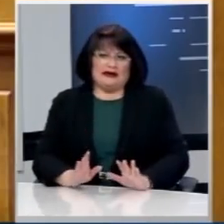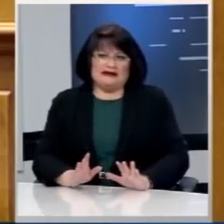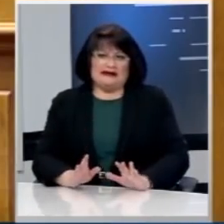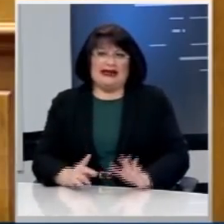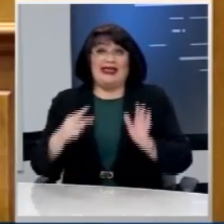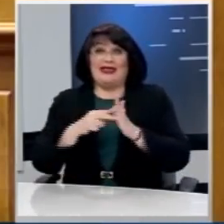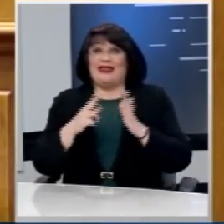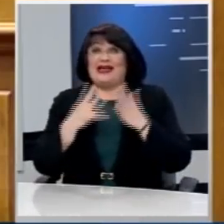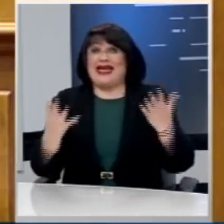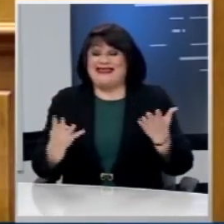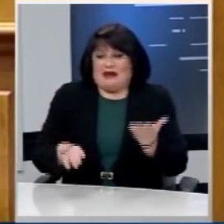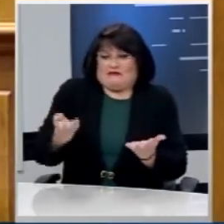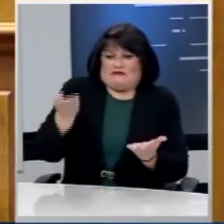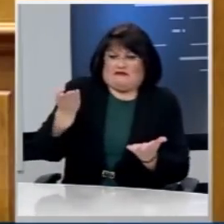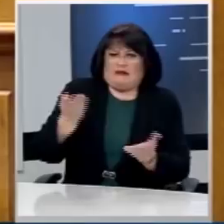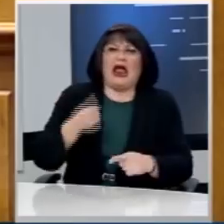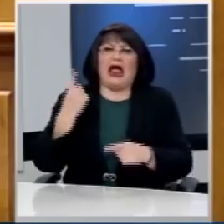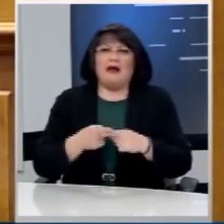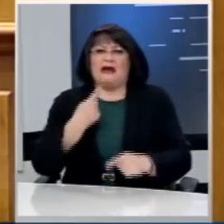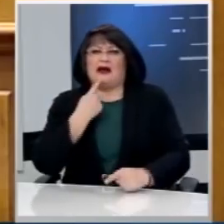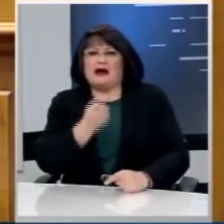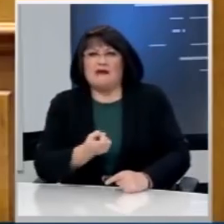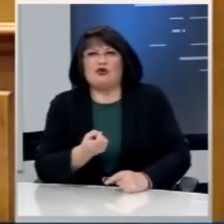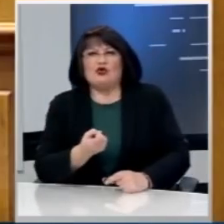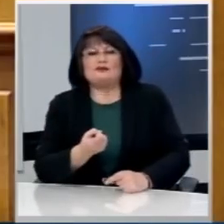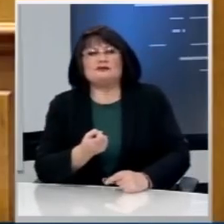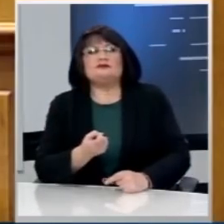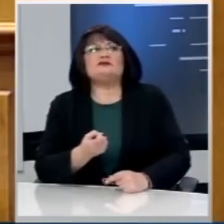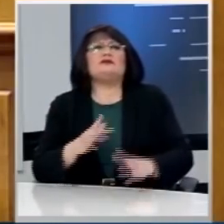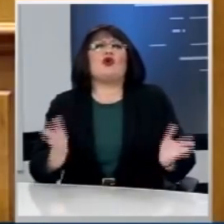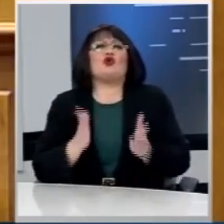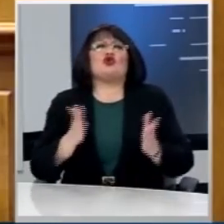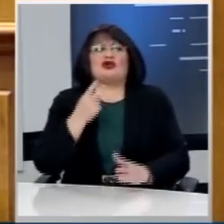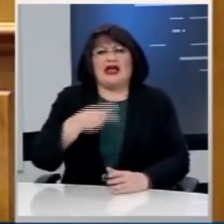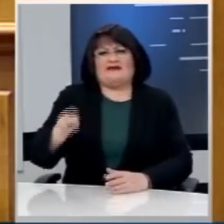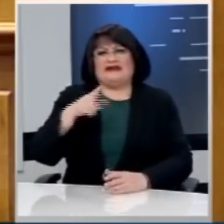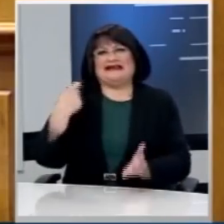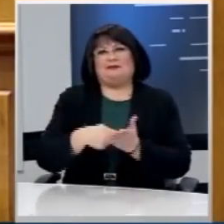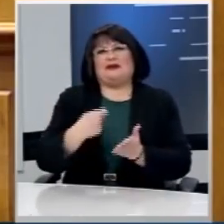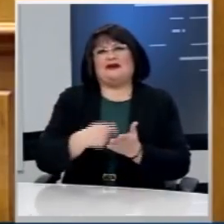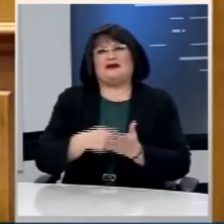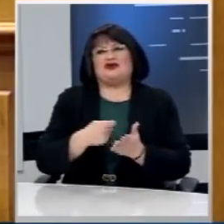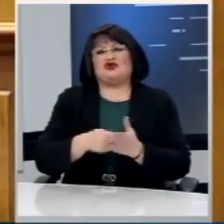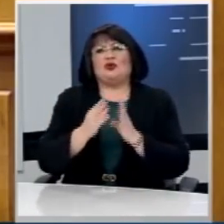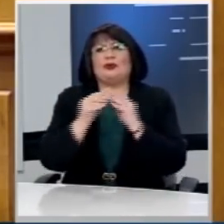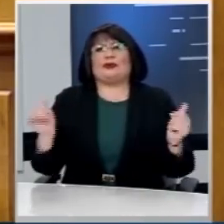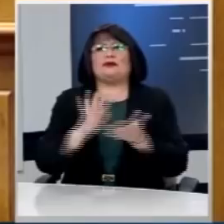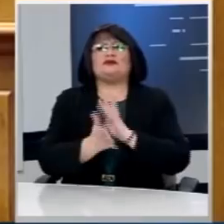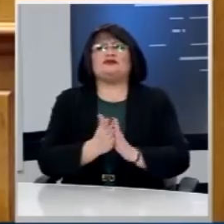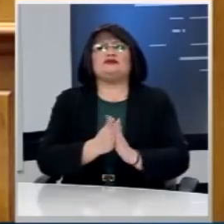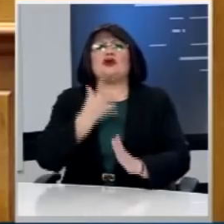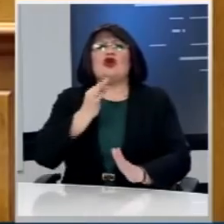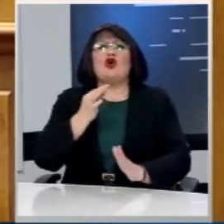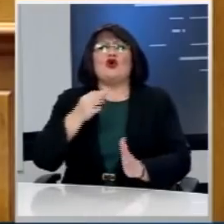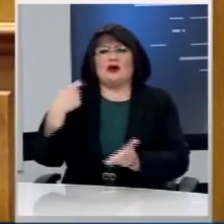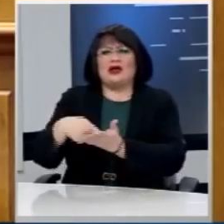με το 19. Με απλά λόγια, ολόκληρη η όποια αύξηση μισθού θα εξενημιστεί λόγω της αύξησης